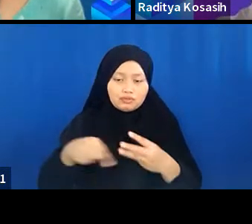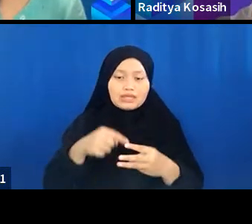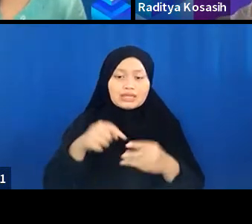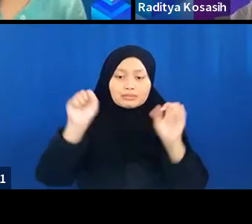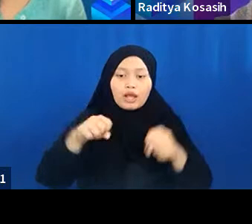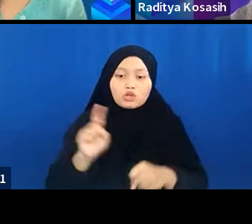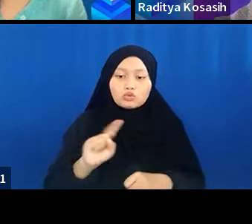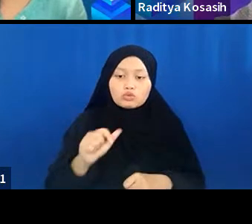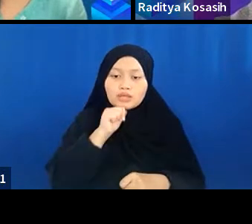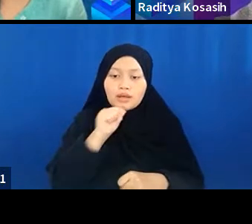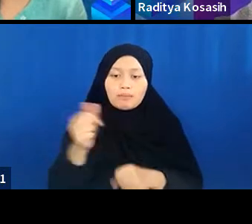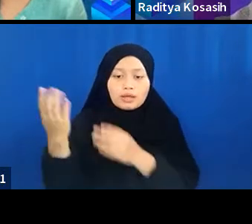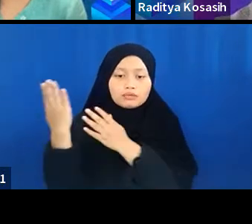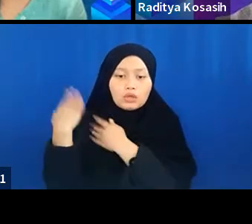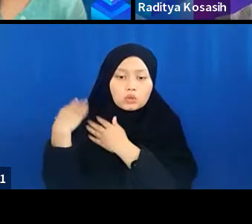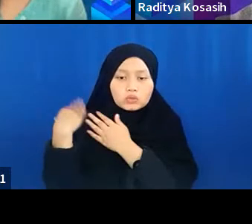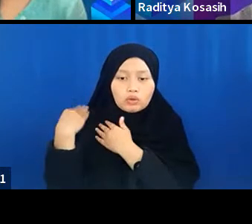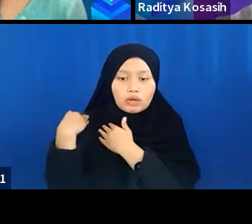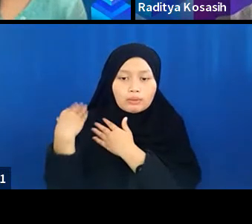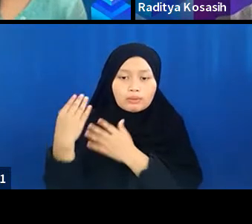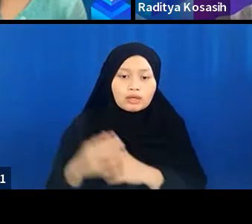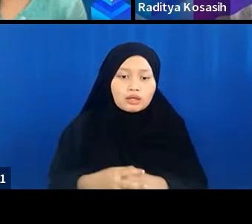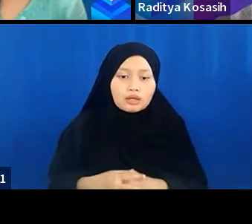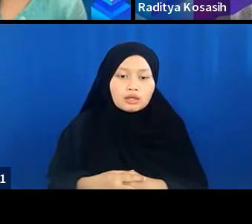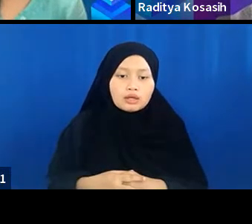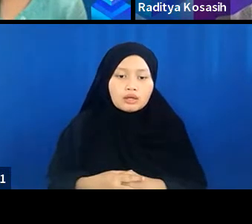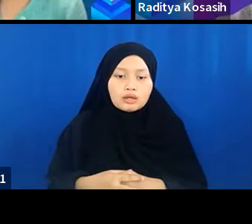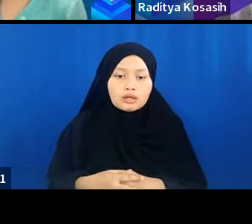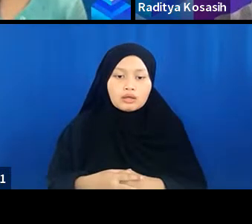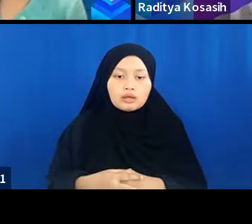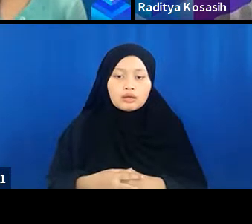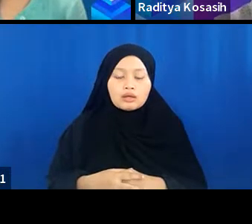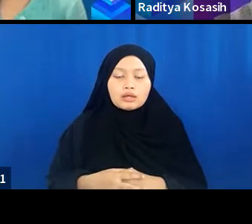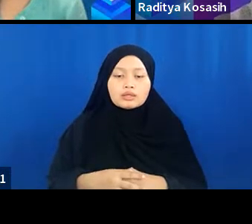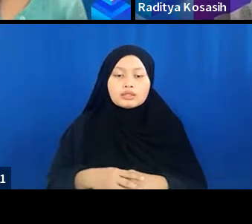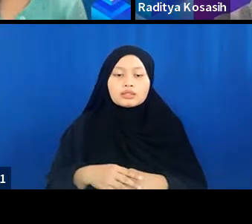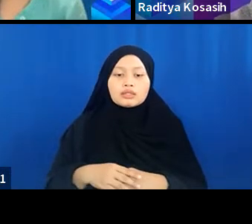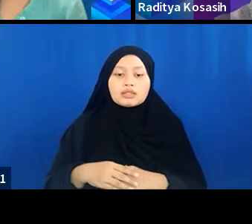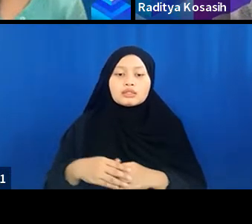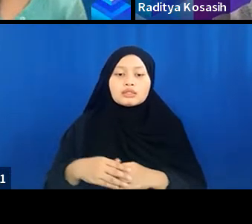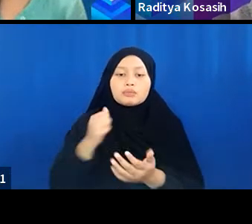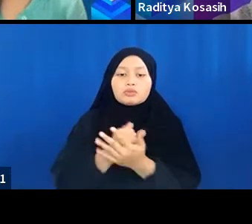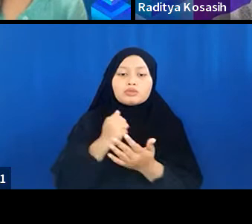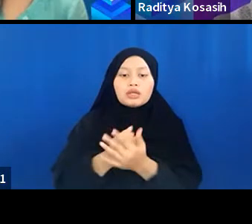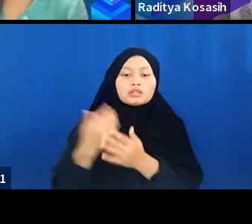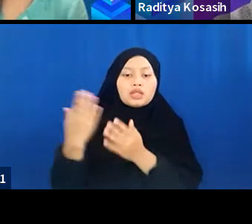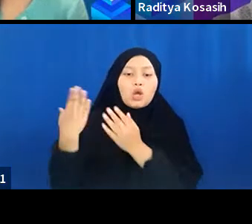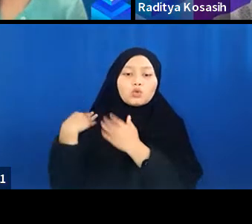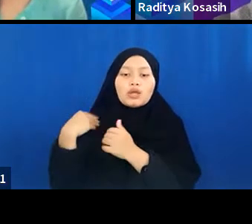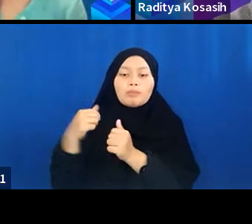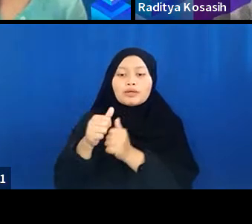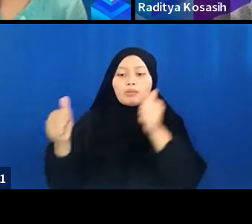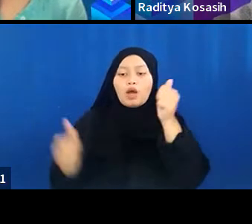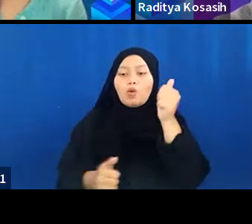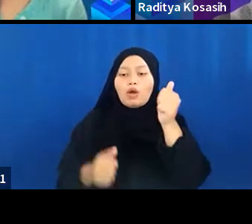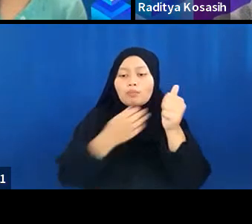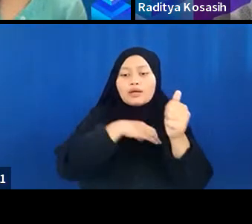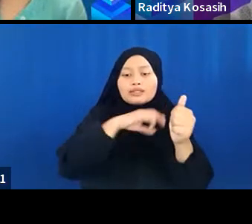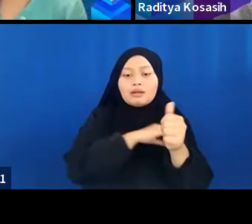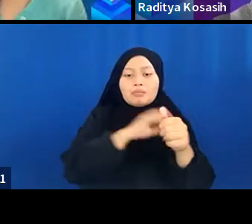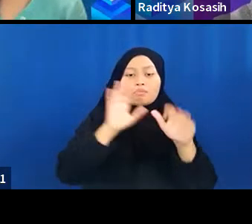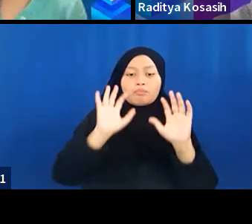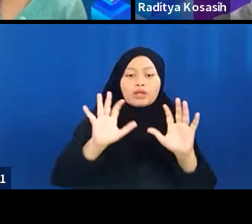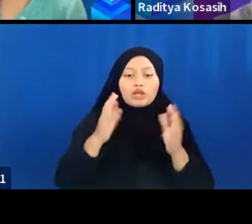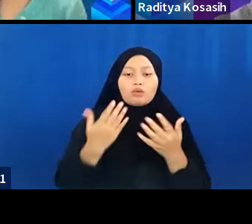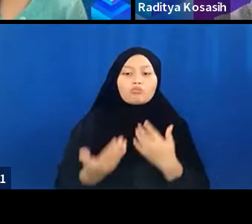yang dibentuk lagi Apakah tadi itu lebih balon banget gua presiden ini banyak banget satunya Candi mantap Kementerian baru kemungkinan